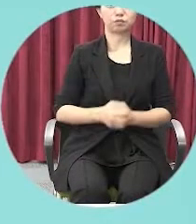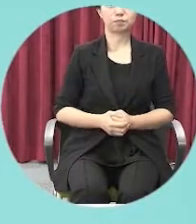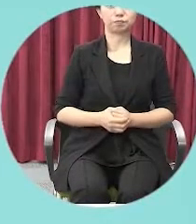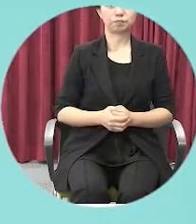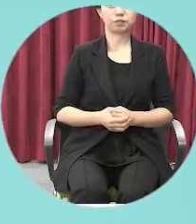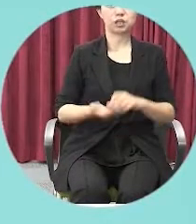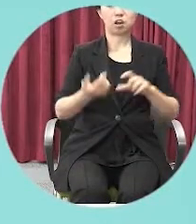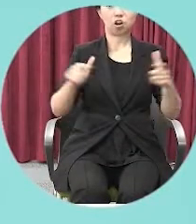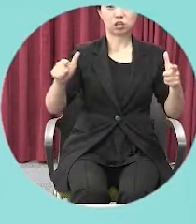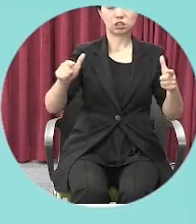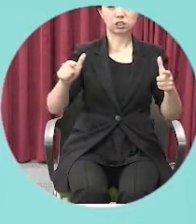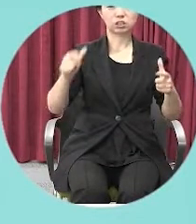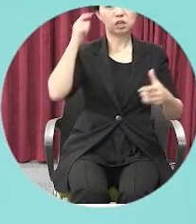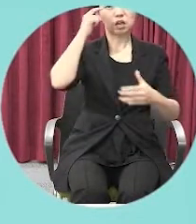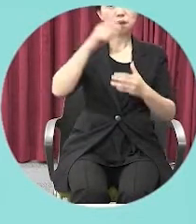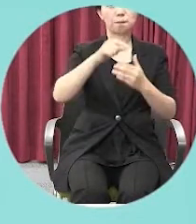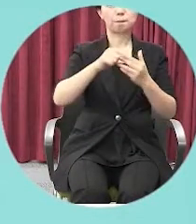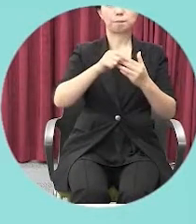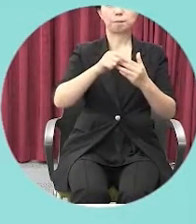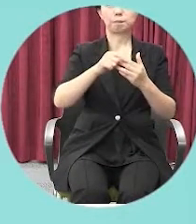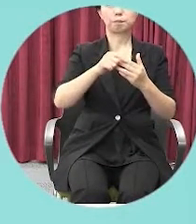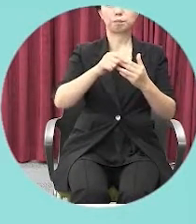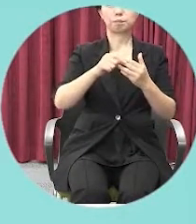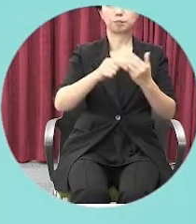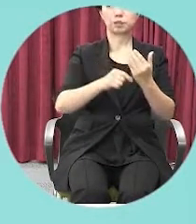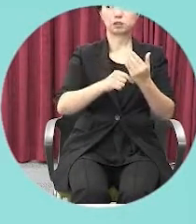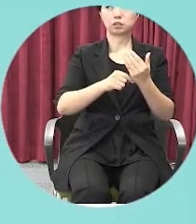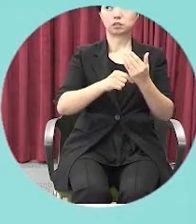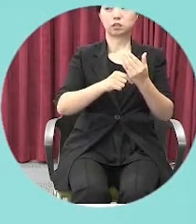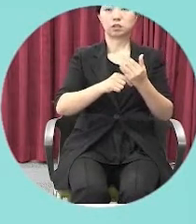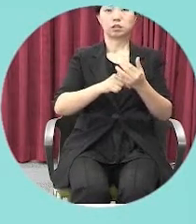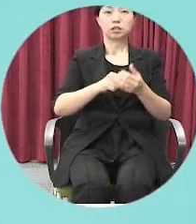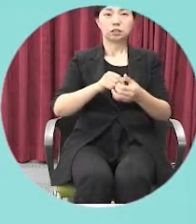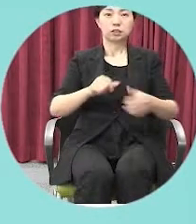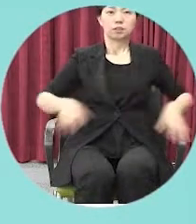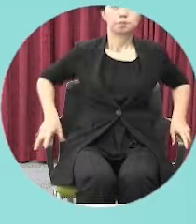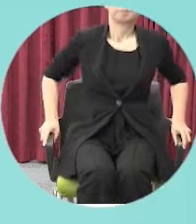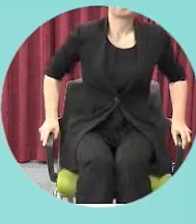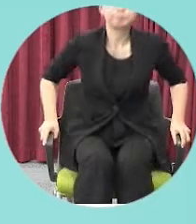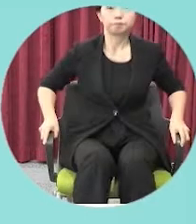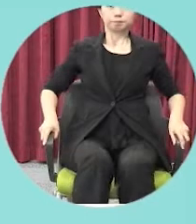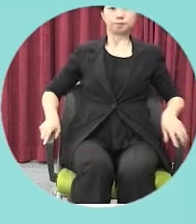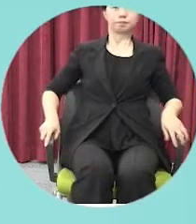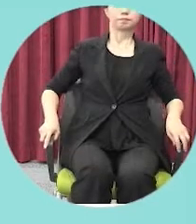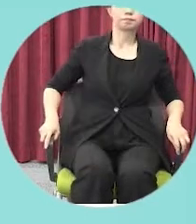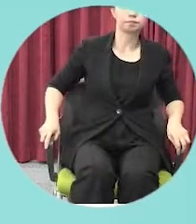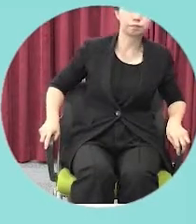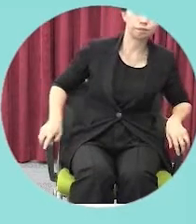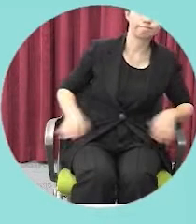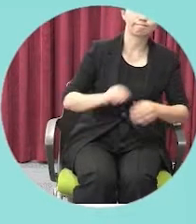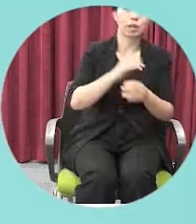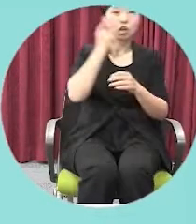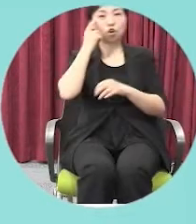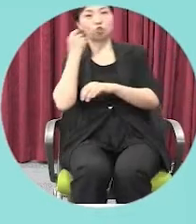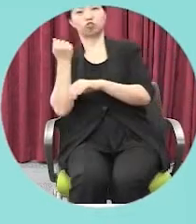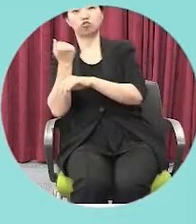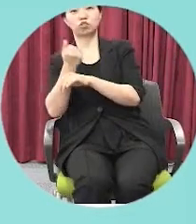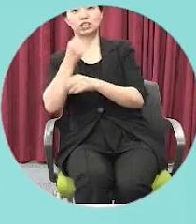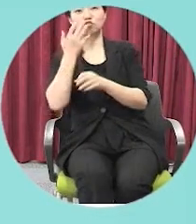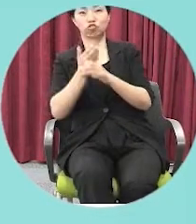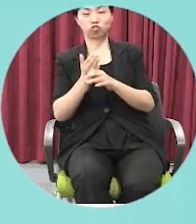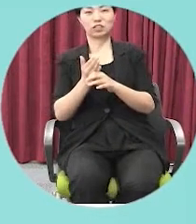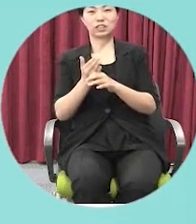아시아 체처럼 학술 잠은 히로 창출 되어 오셔서 어 여러 연구자들과 회랑 분류를 하고